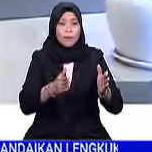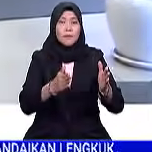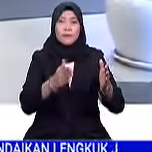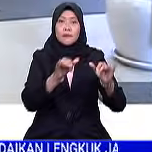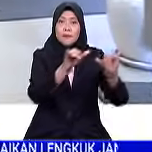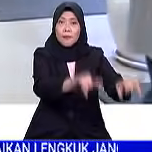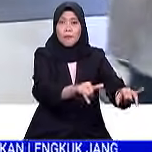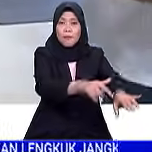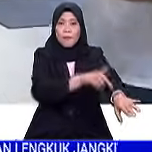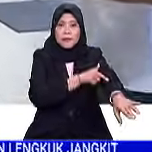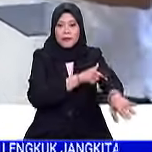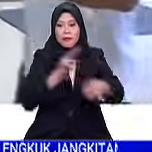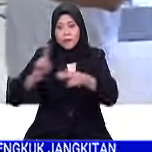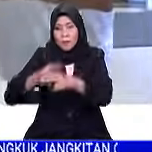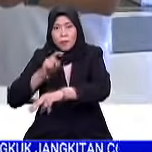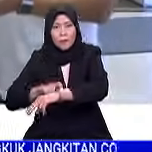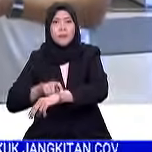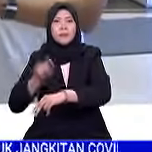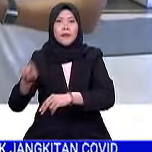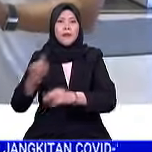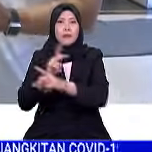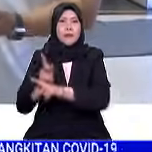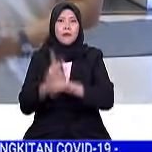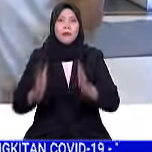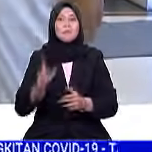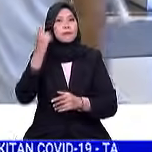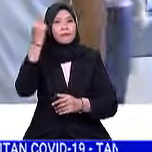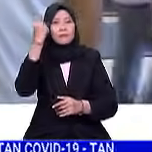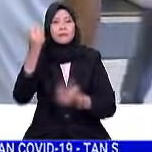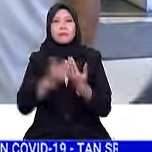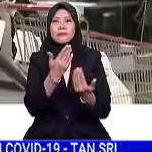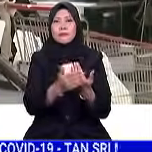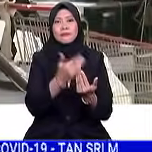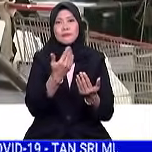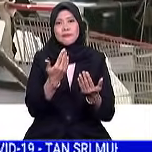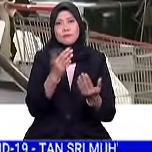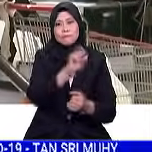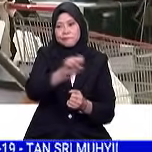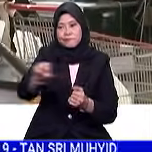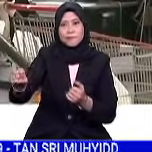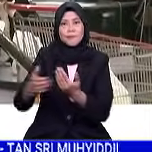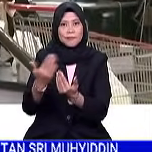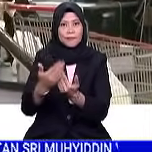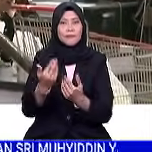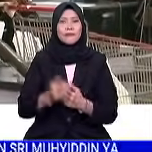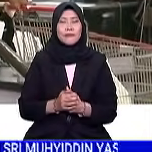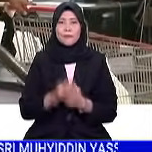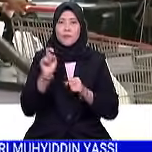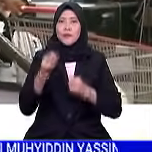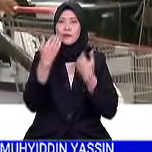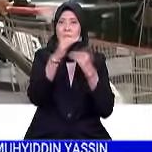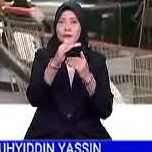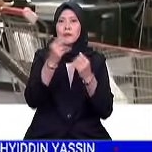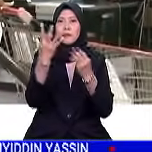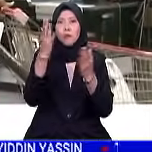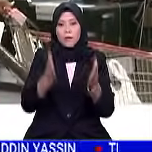tu, sekejap ke macam tu. And then itu lagi macam memudahkan semua orang lah. So dia dapat limitkan berapa orang